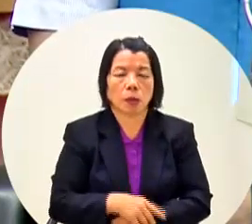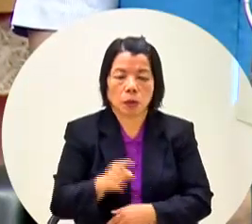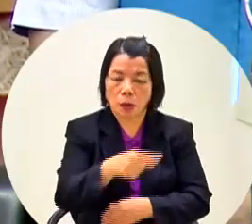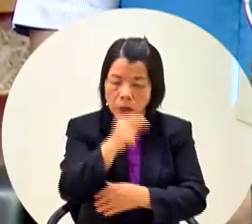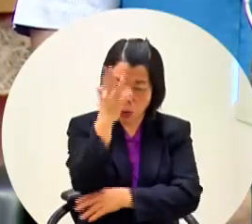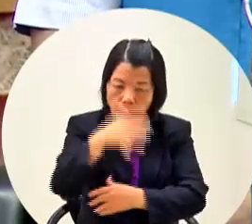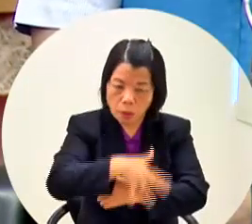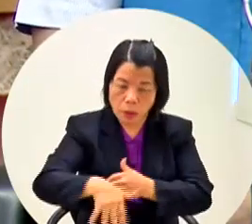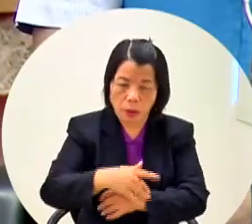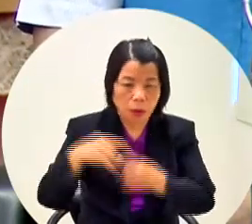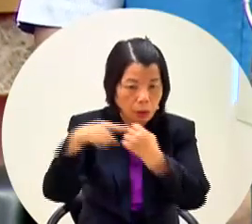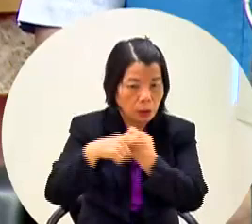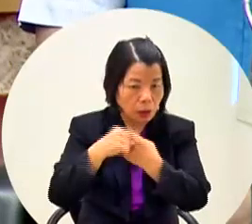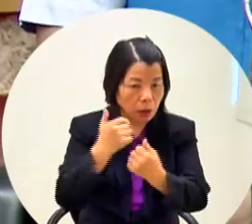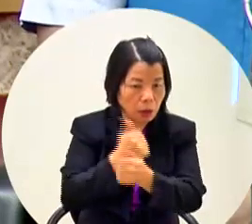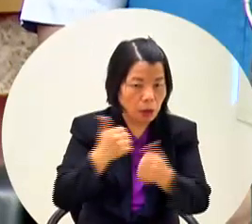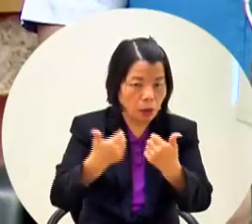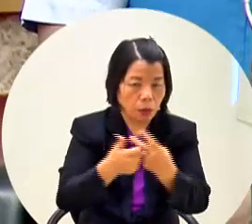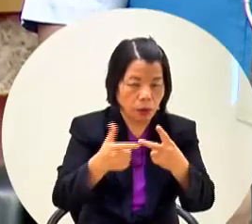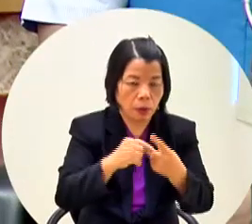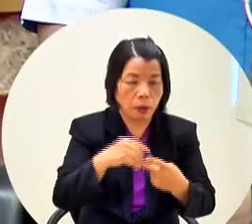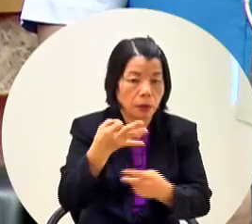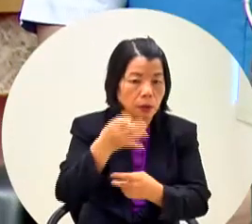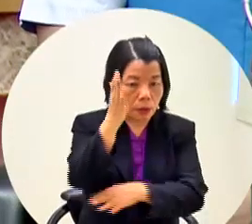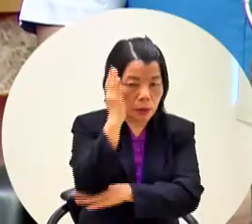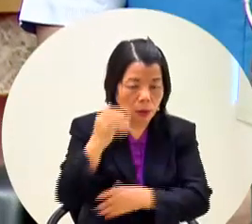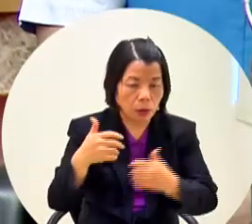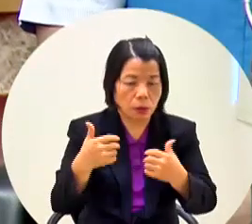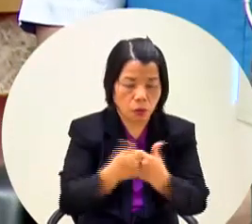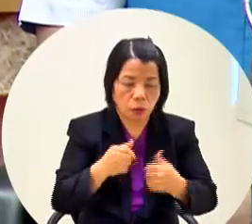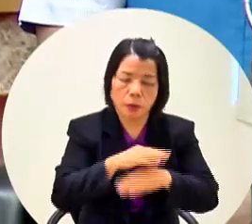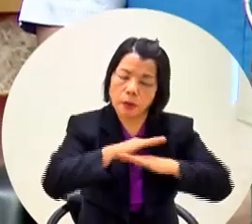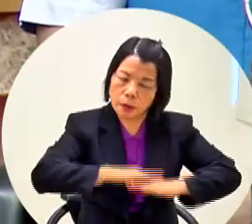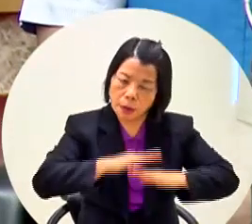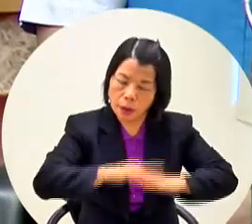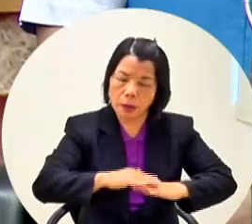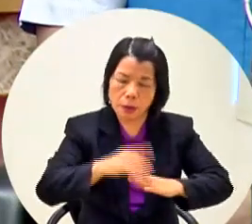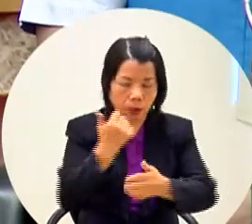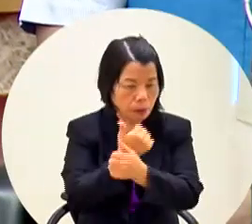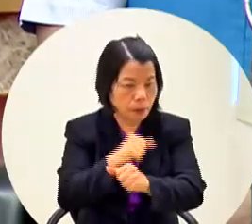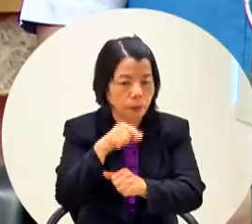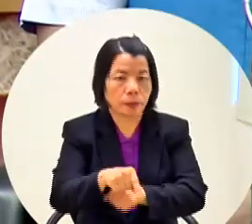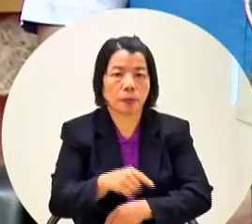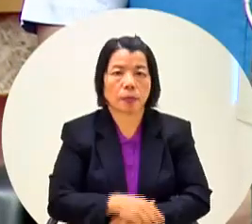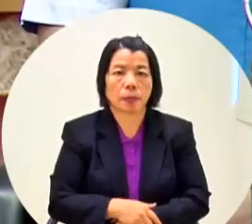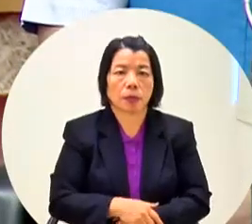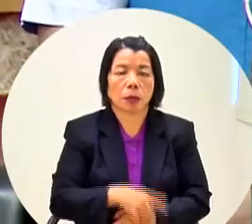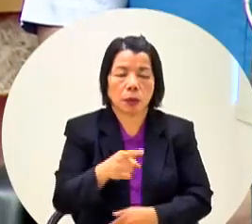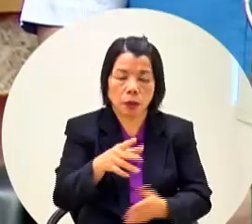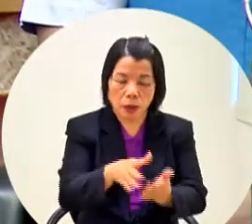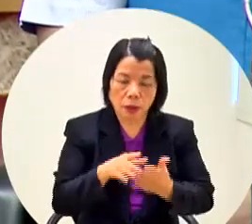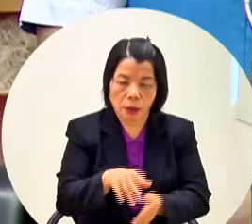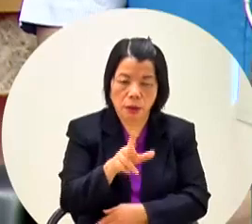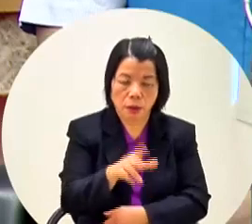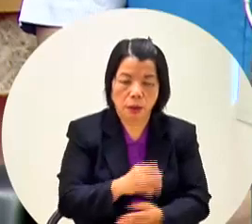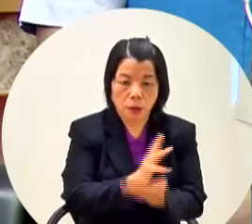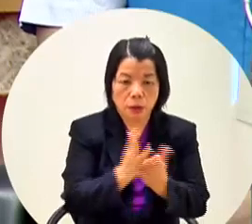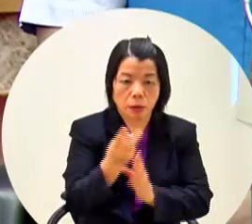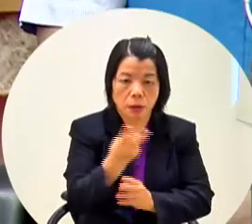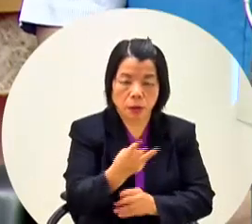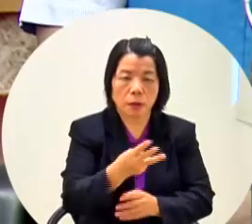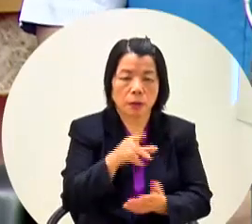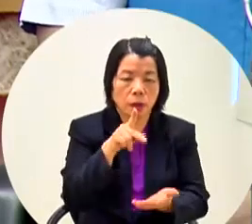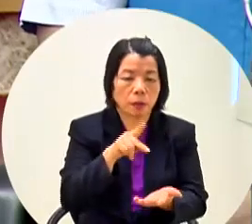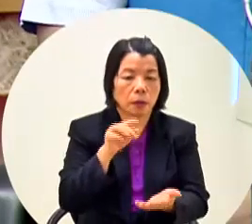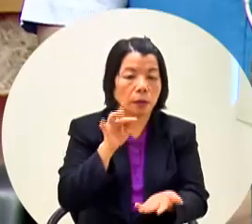会、财政局要静下来去想这件事情，跟经发局借三种的点数，就是可以强化，它是在你